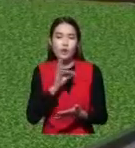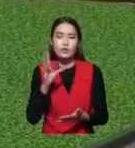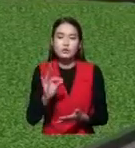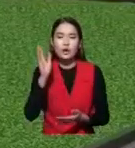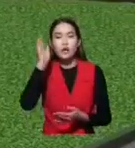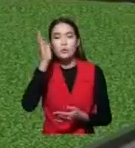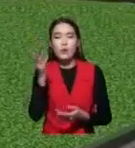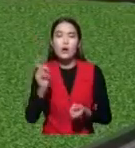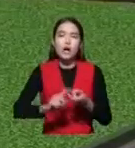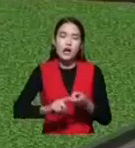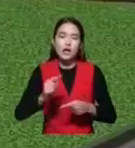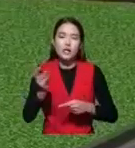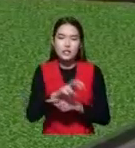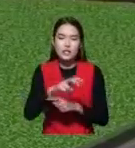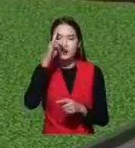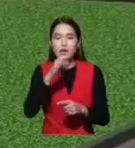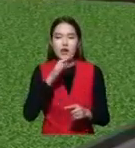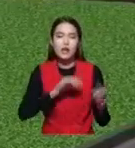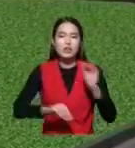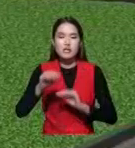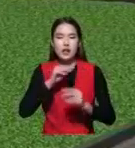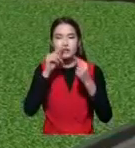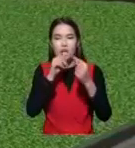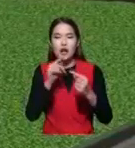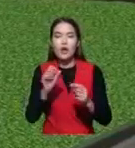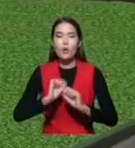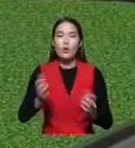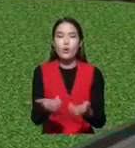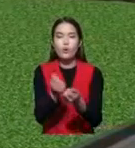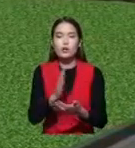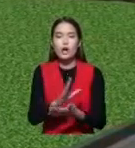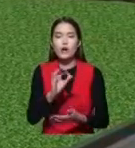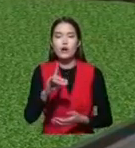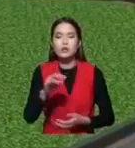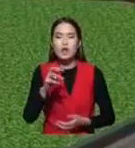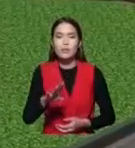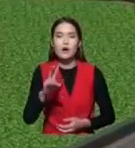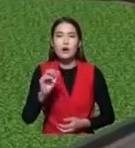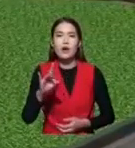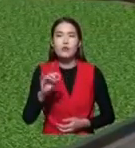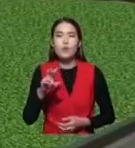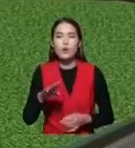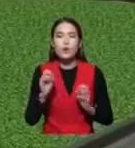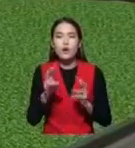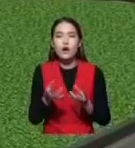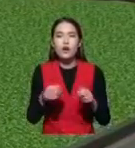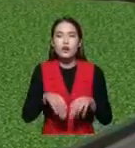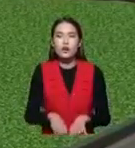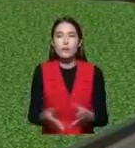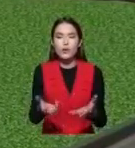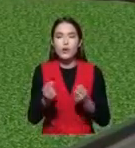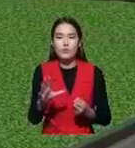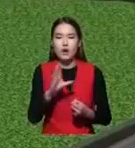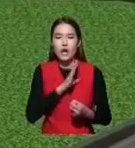болашағына келетін болсақ, Қазақстан құрамасының жартылай қорғаушысы ордабасыда қалуға шешім қабылдады. Естеріңізге сала